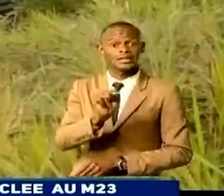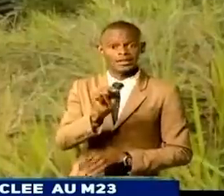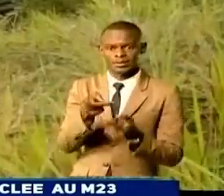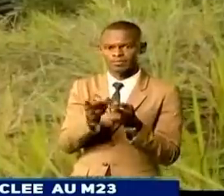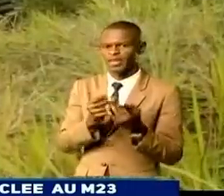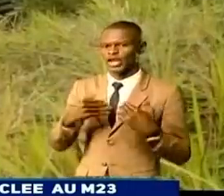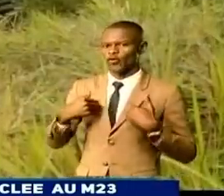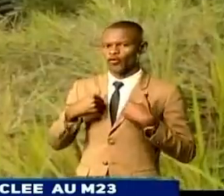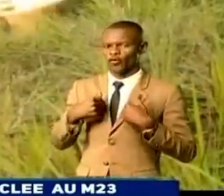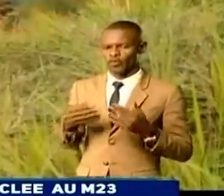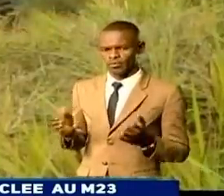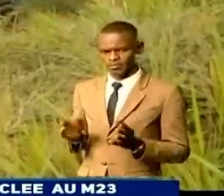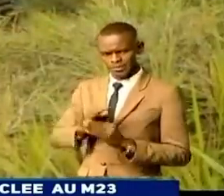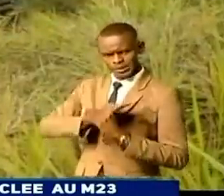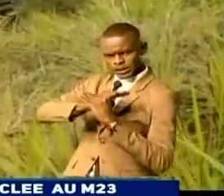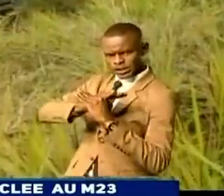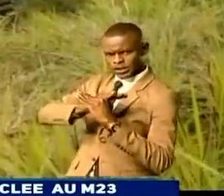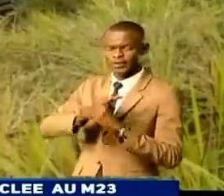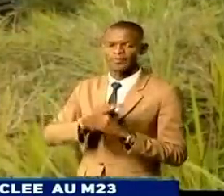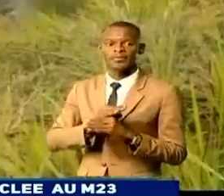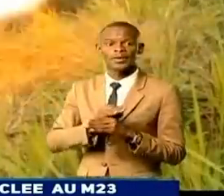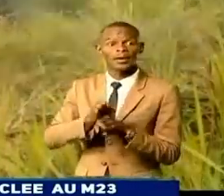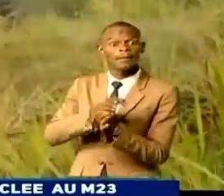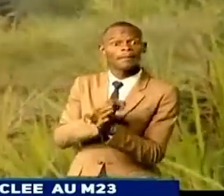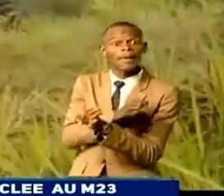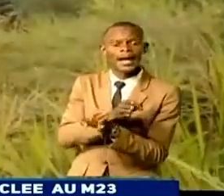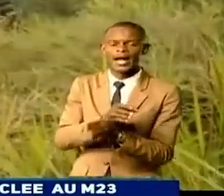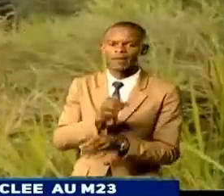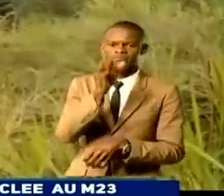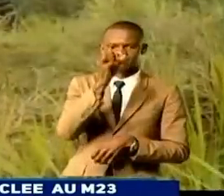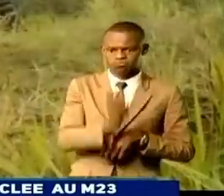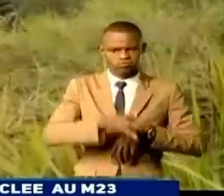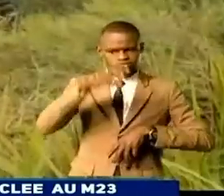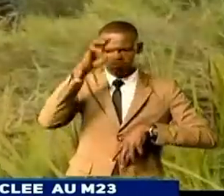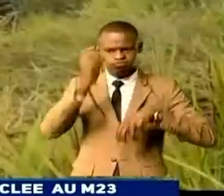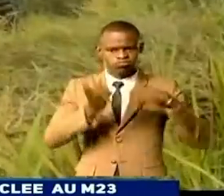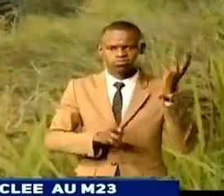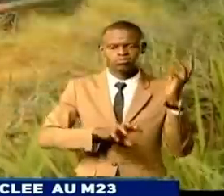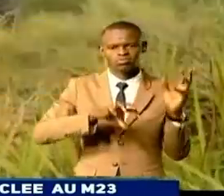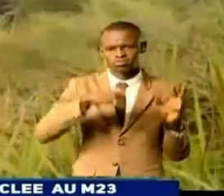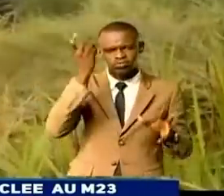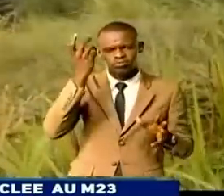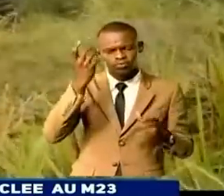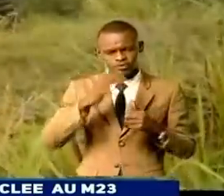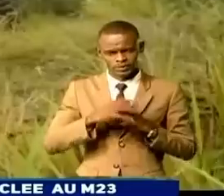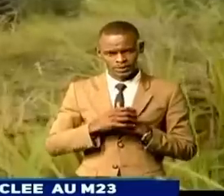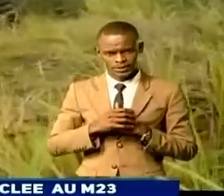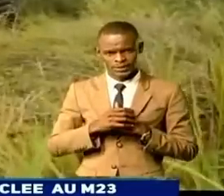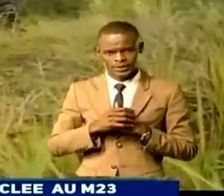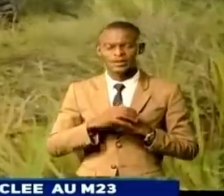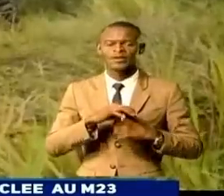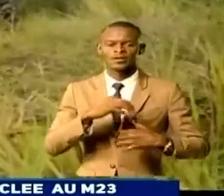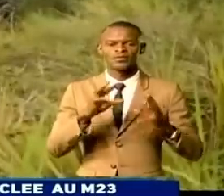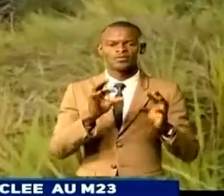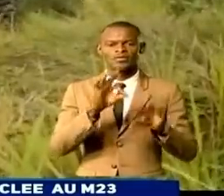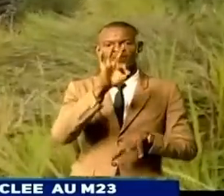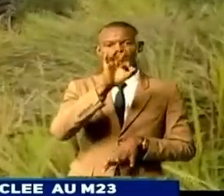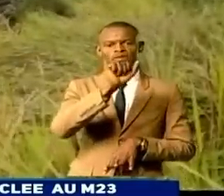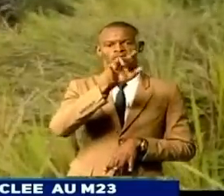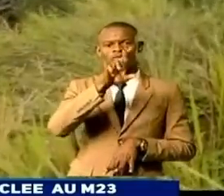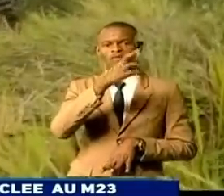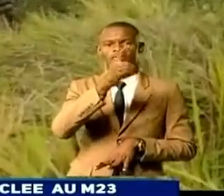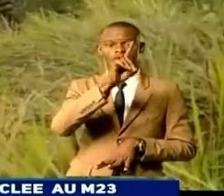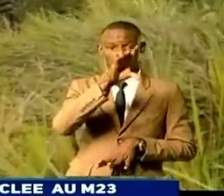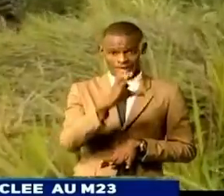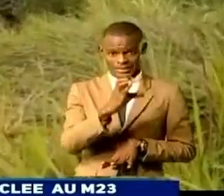où les FARDC, avec l'appui de la MONUSCO, sont en confrontation avec les terroristes du M23 dans le groupement de